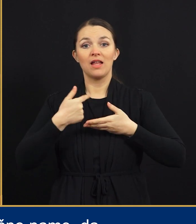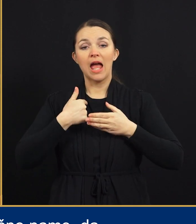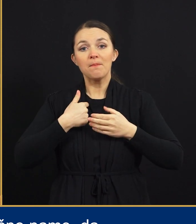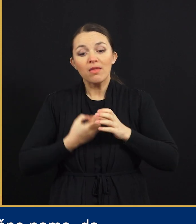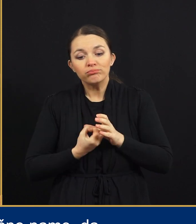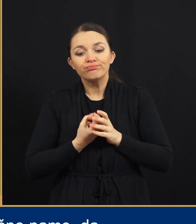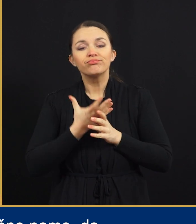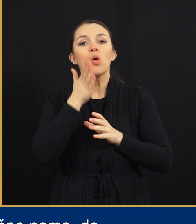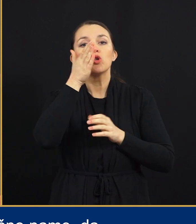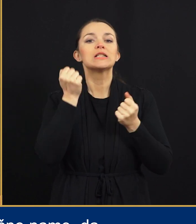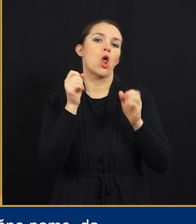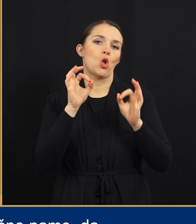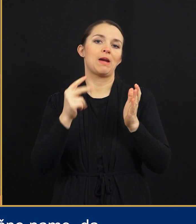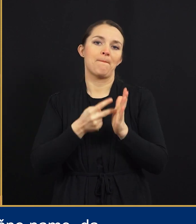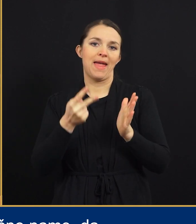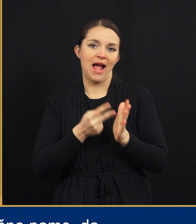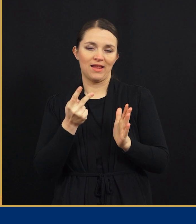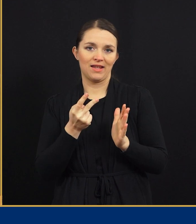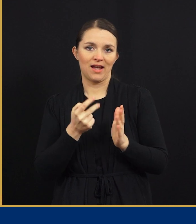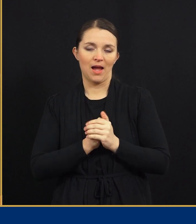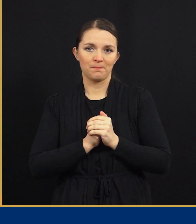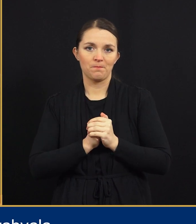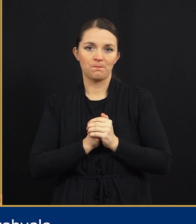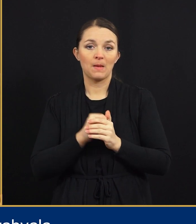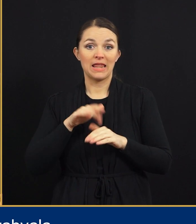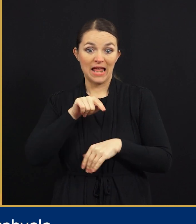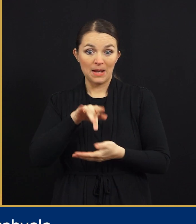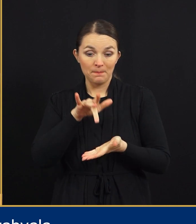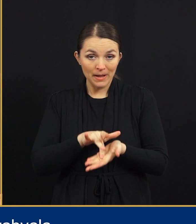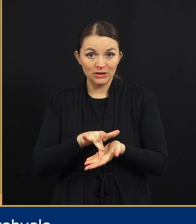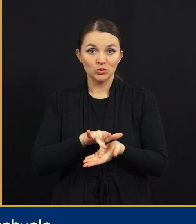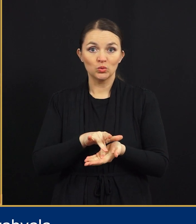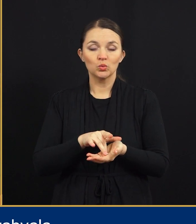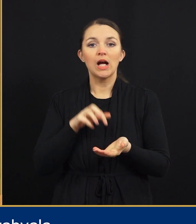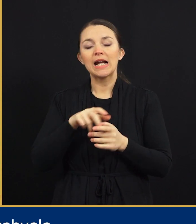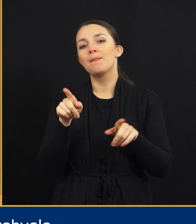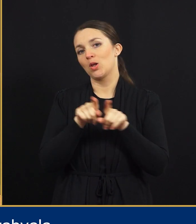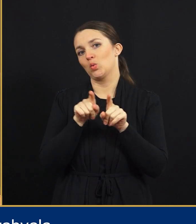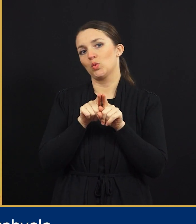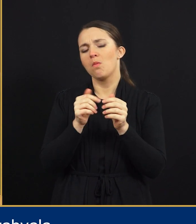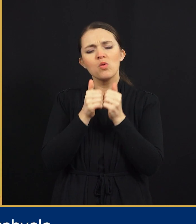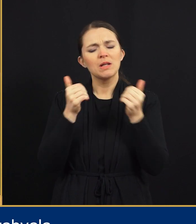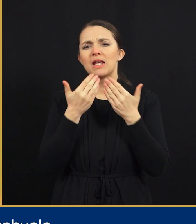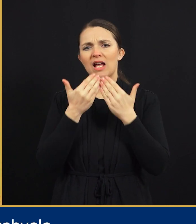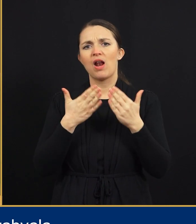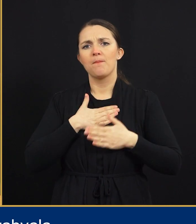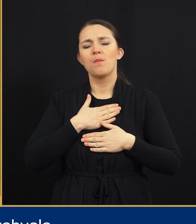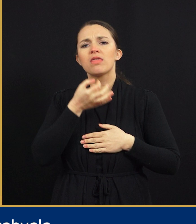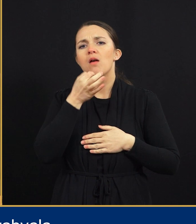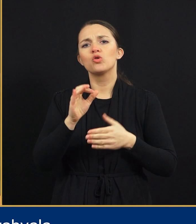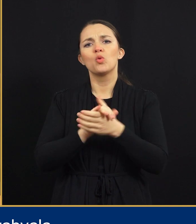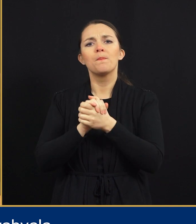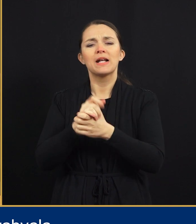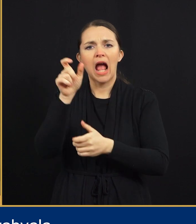v bodočega zelo dobrega mehanika. Na tem mestu gre pa tudi posebna zahvala mojemu